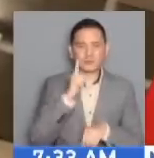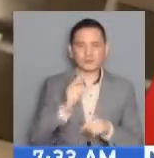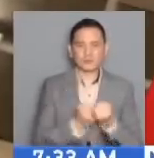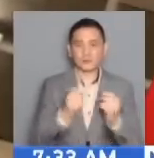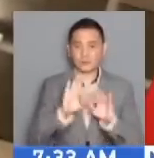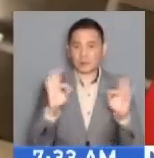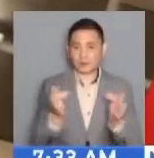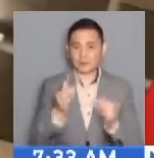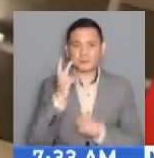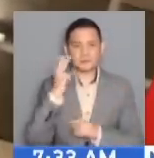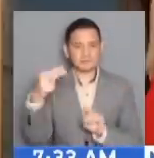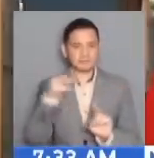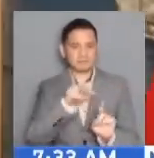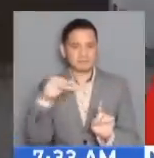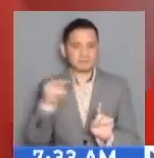pasaherong aking nakausap.